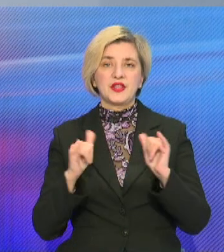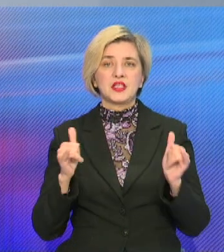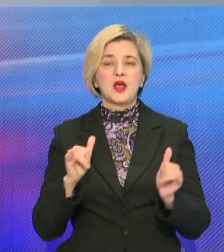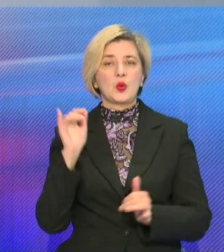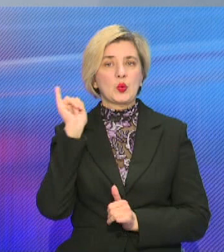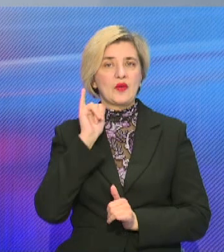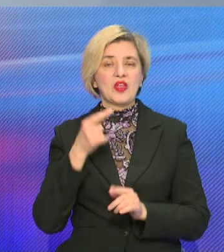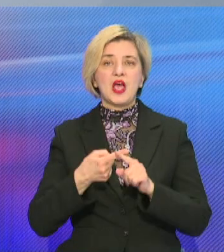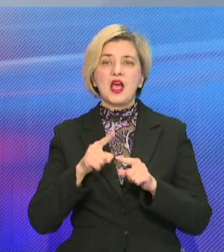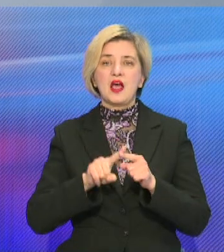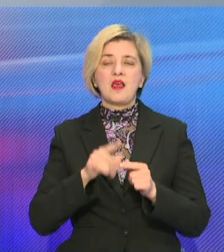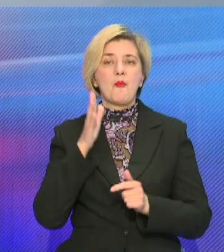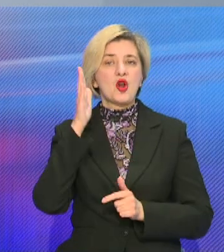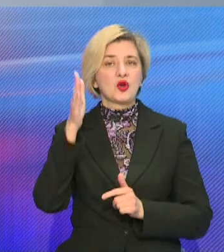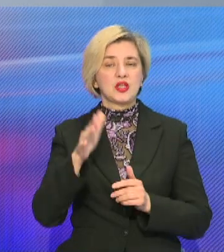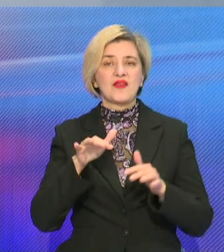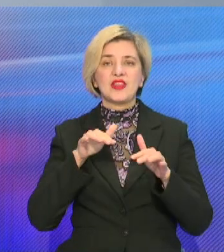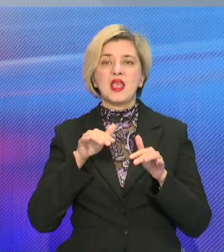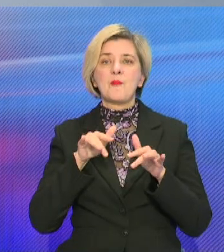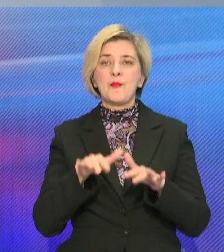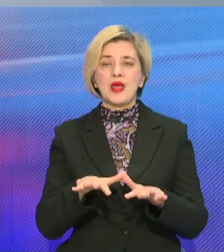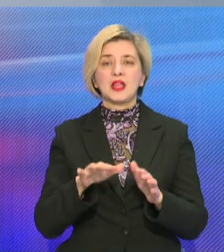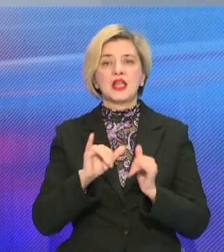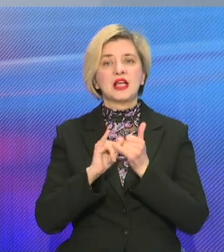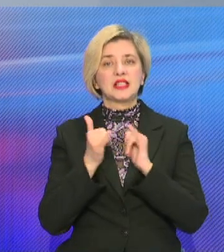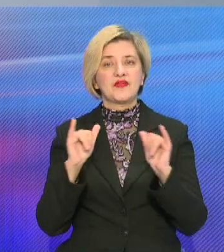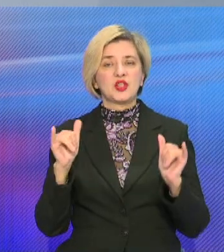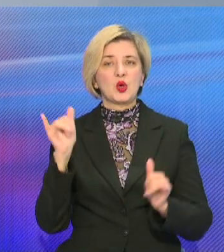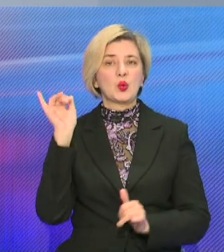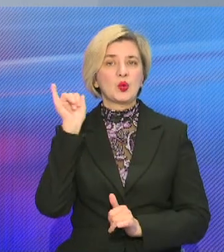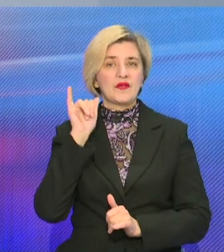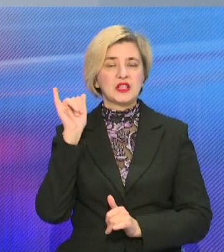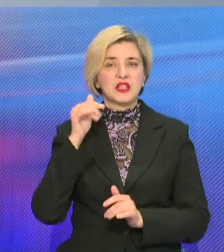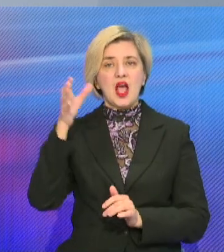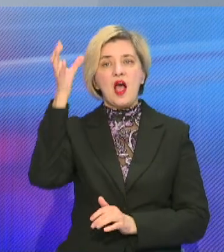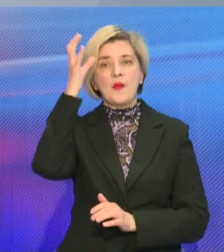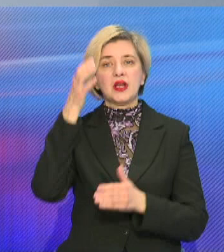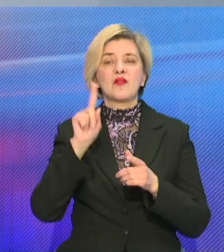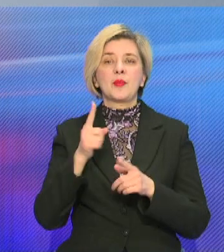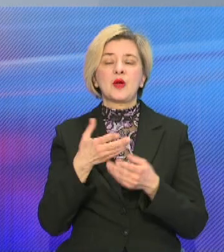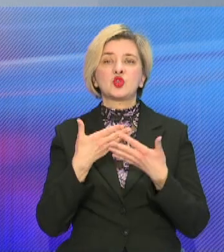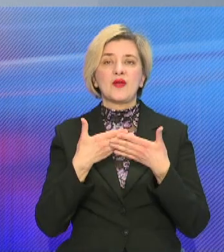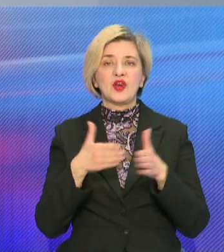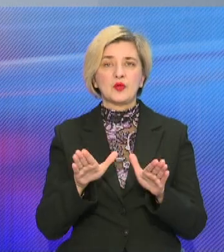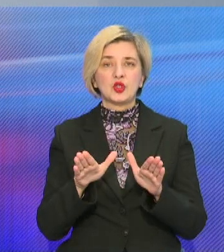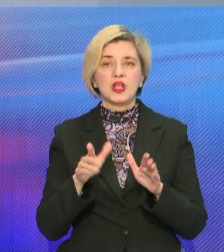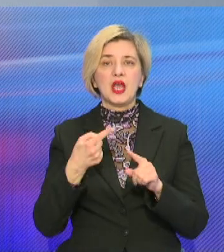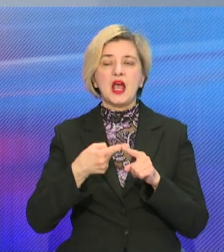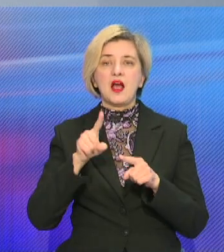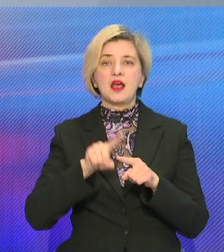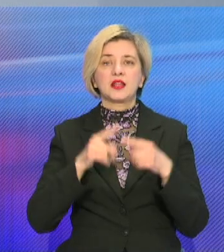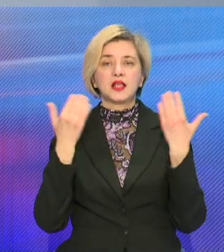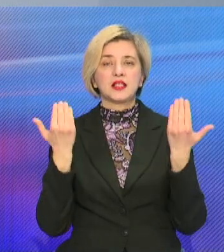прогрессивный метод развития университета и вообще образования, потому что выпускники – это